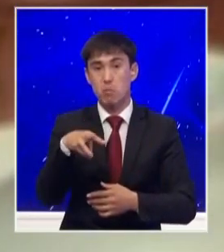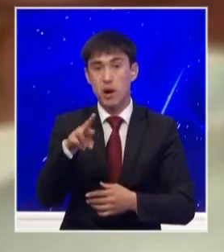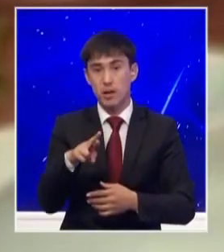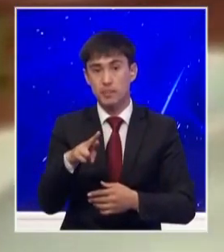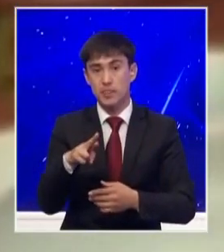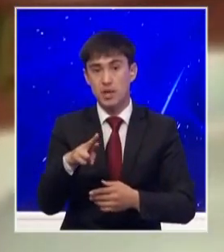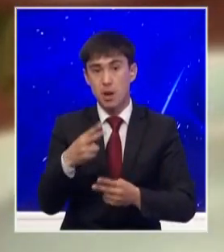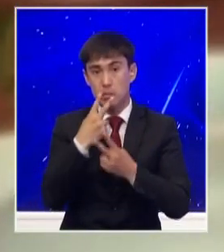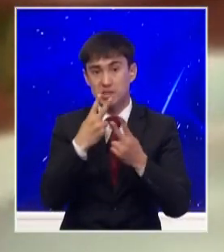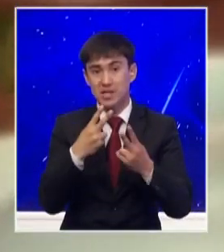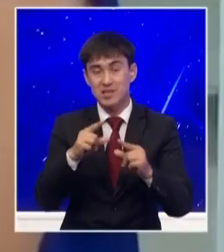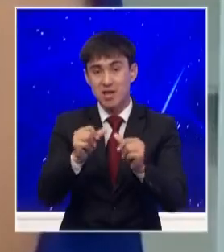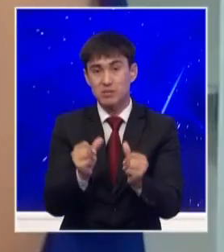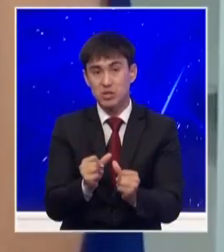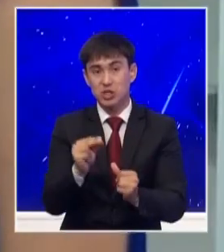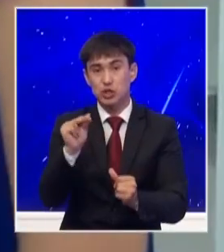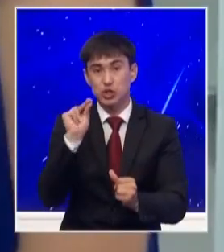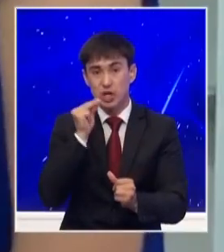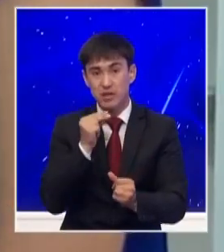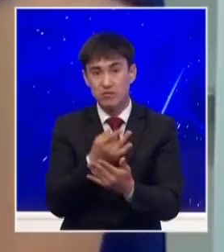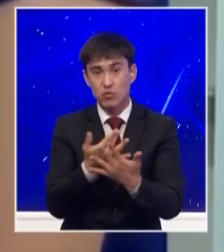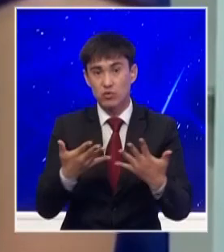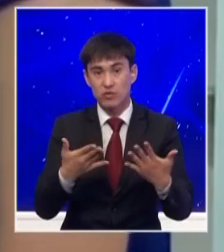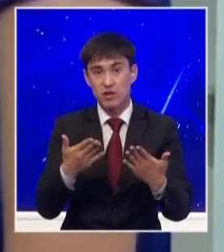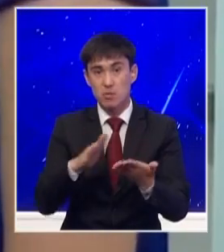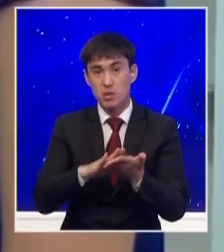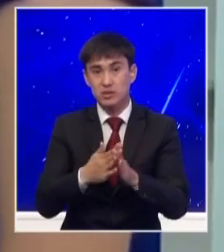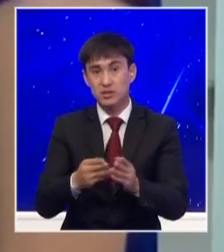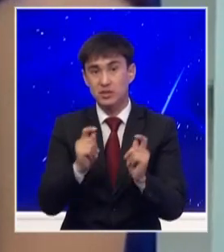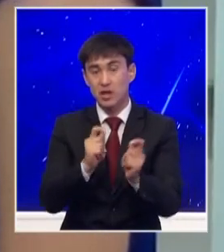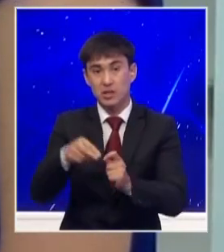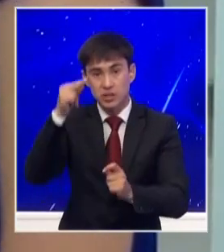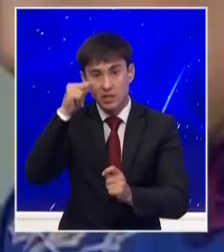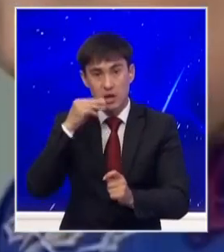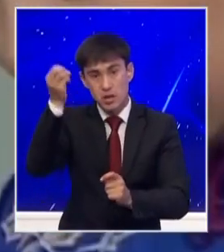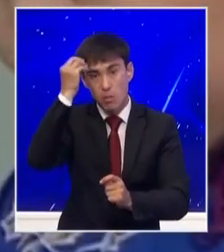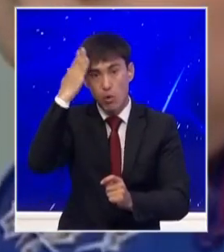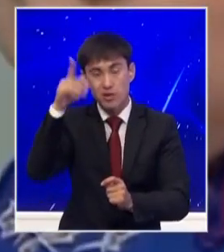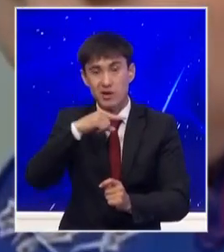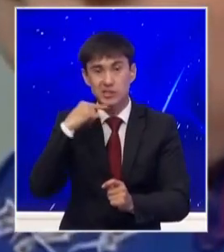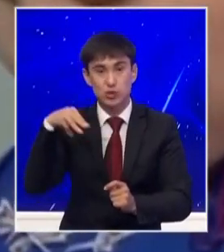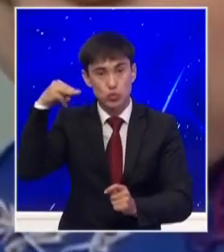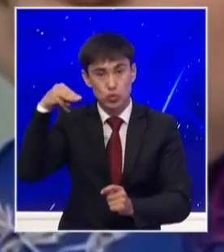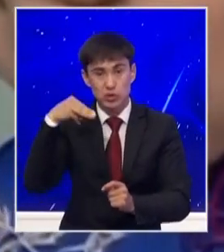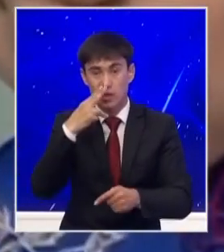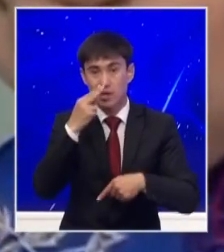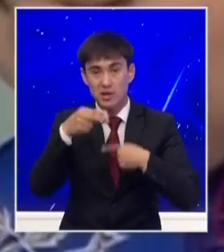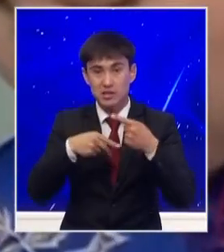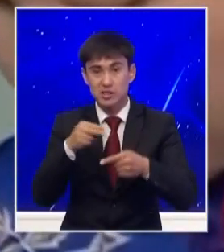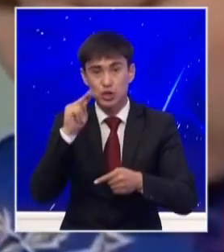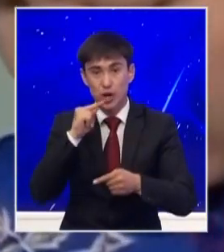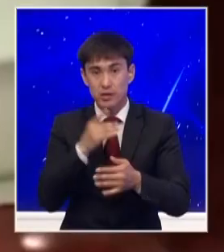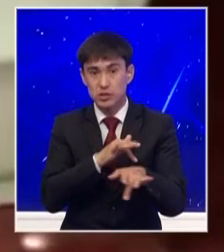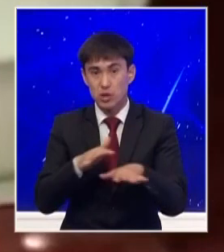мая. Представлены экспонаты чайной утвари, дипломатические дары из Китая, Японии, России и Турции. Традиция чайных